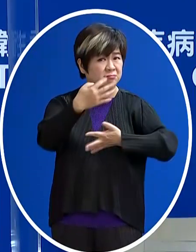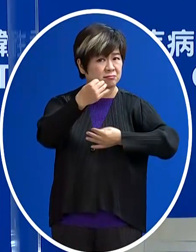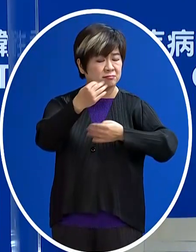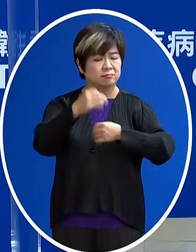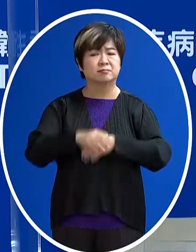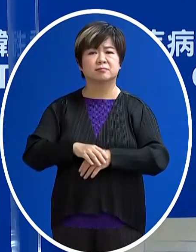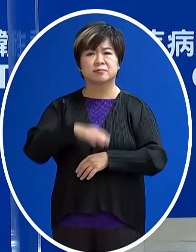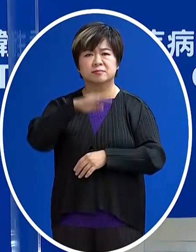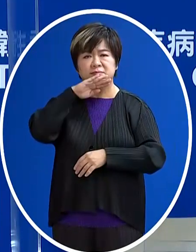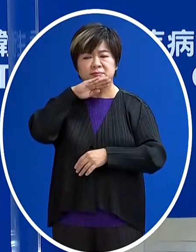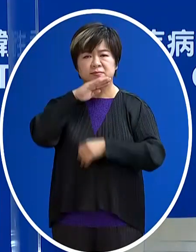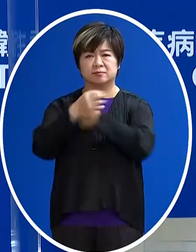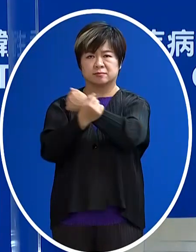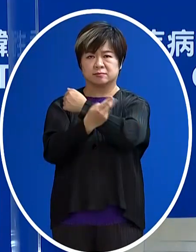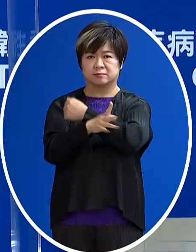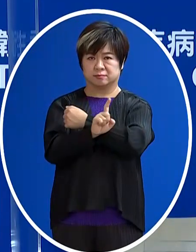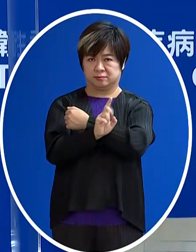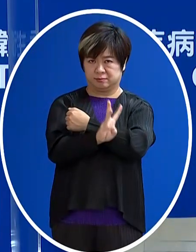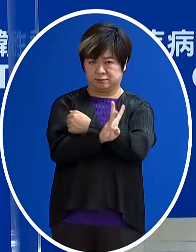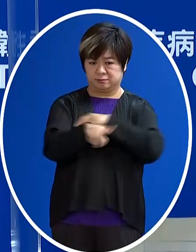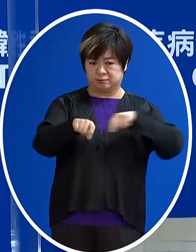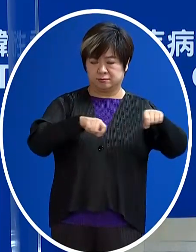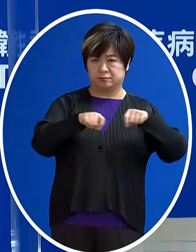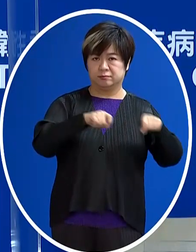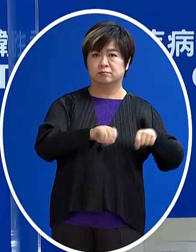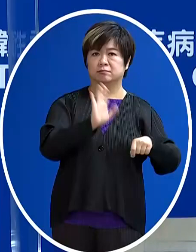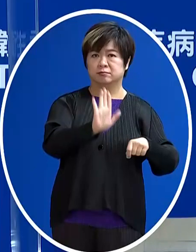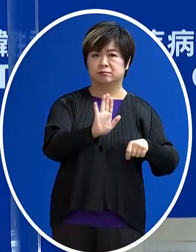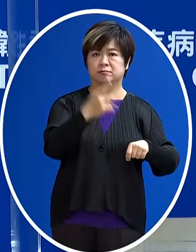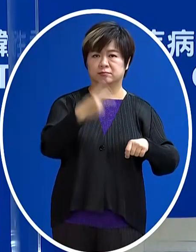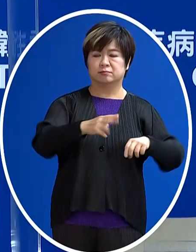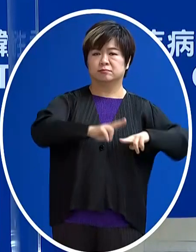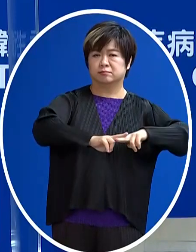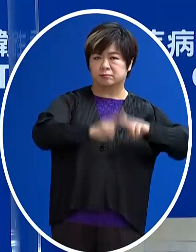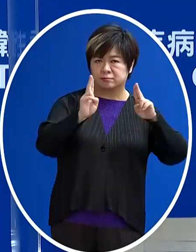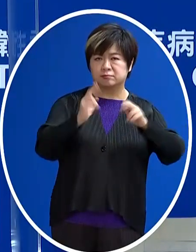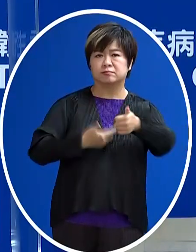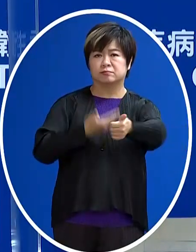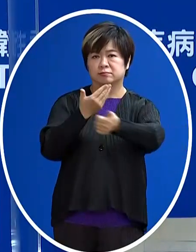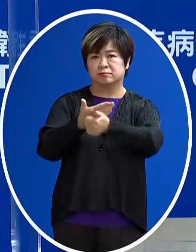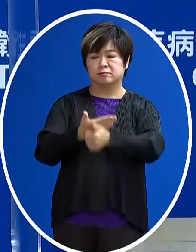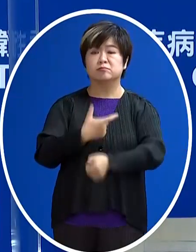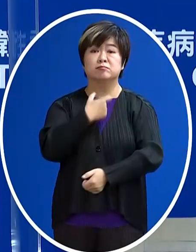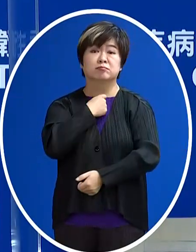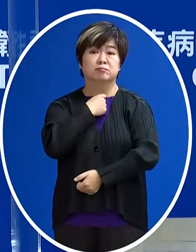13期规划的期程确认之后，我们才会再开启这个医院的登记啊。